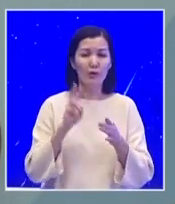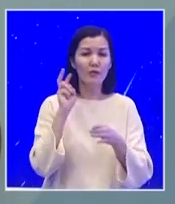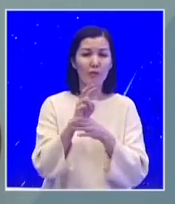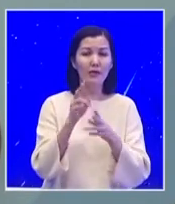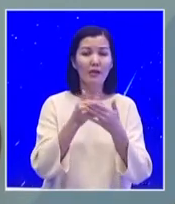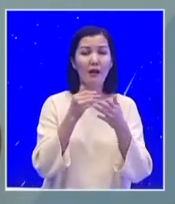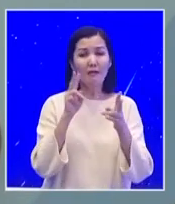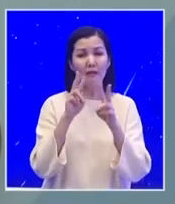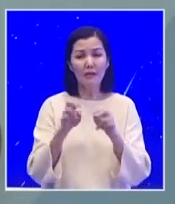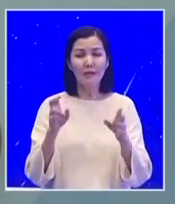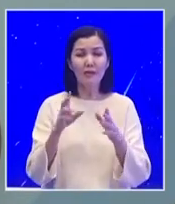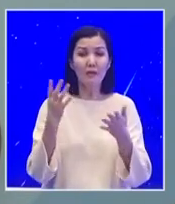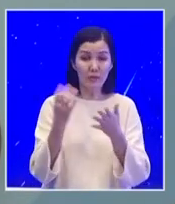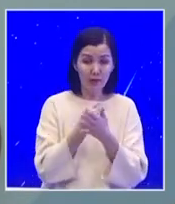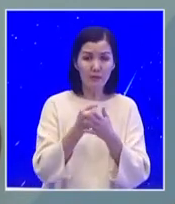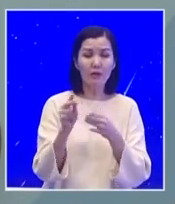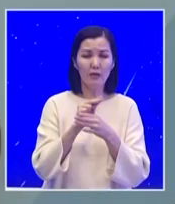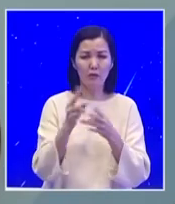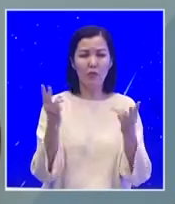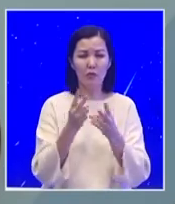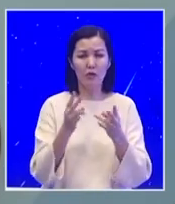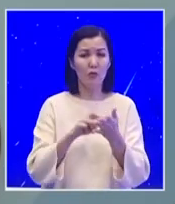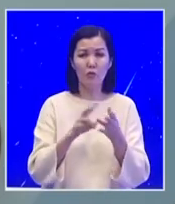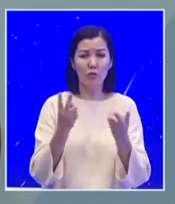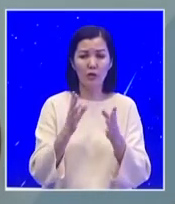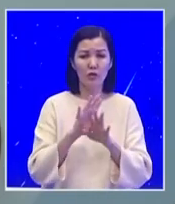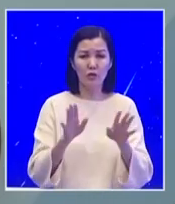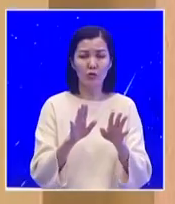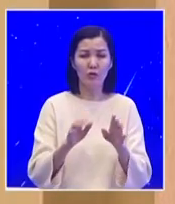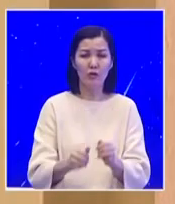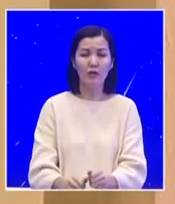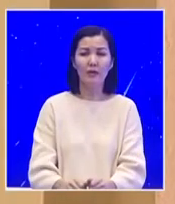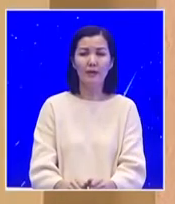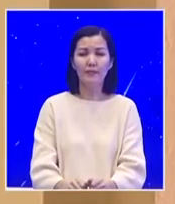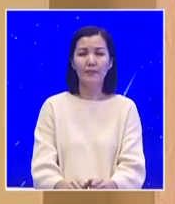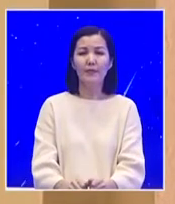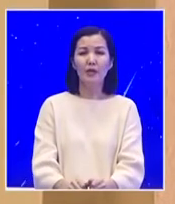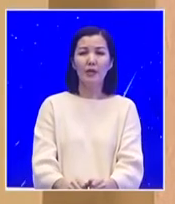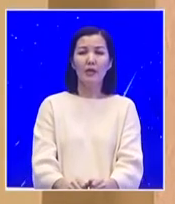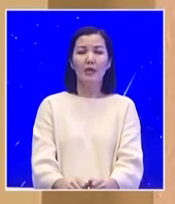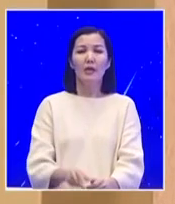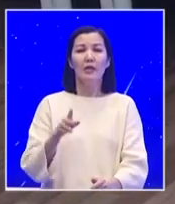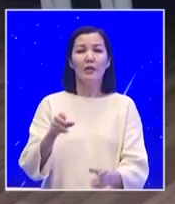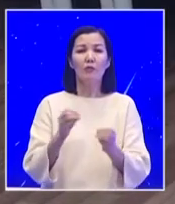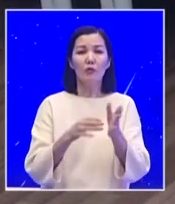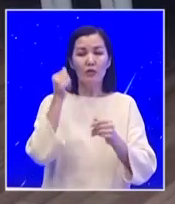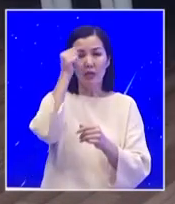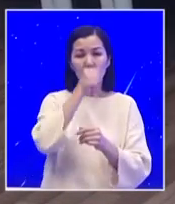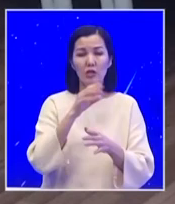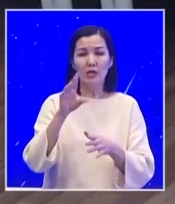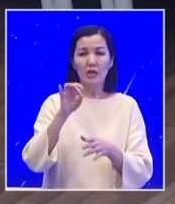ауру, ауру деген несінен қорқасыз ғой? Қорқасыз. Қорықпаңыздар. Бұл емделетін ауру. Өңірімізде 2018 жылы онкологиялық